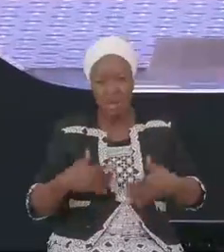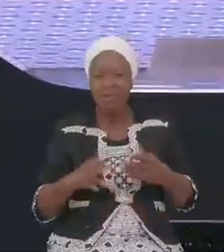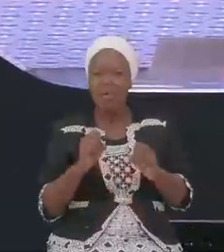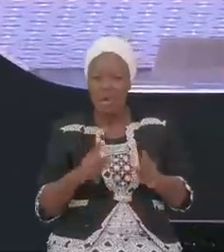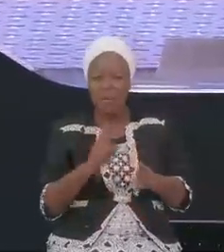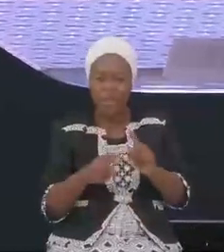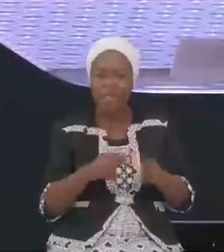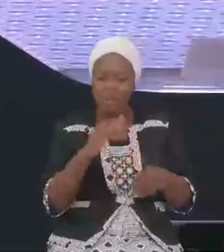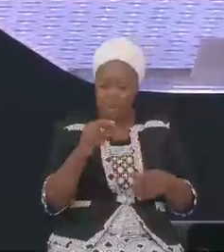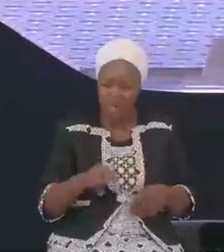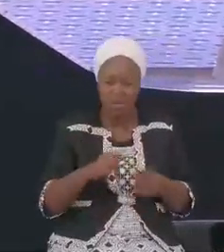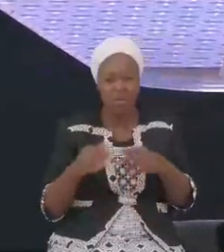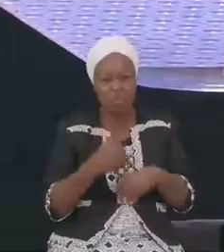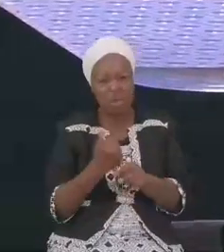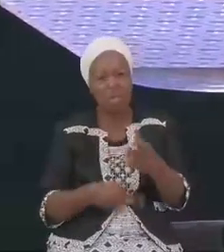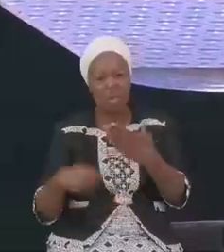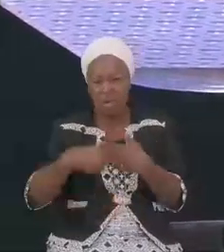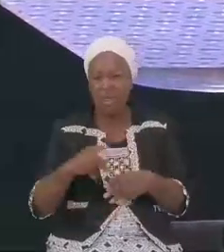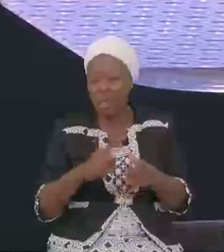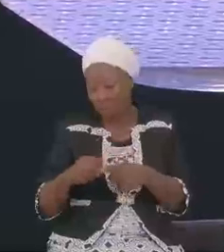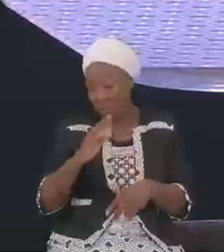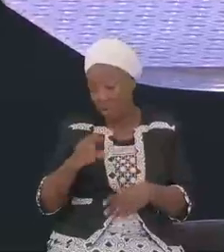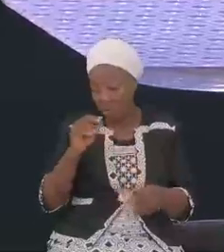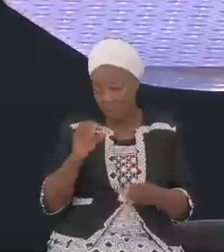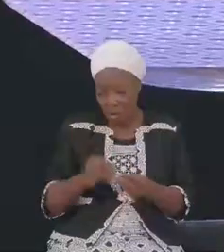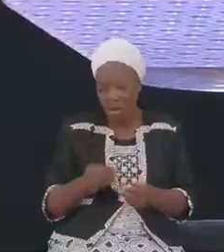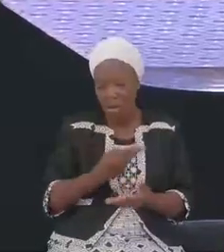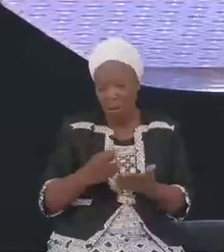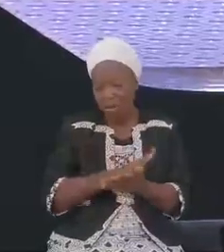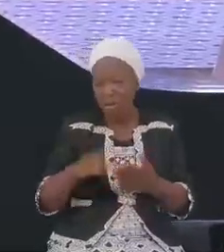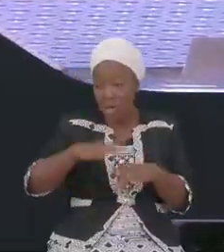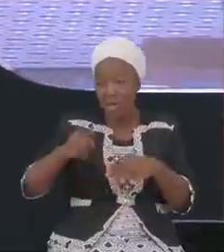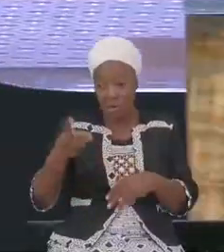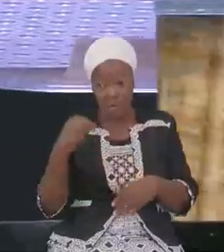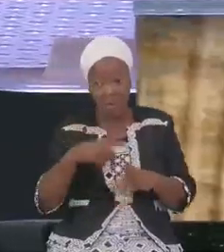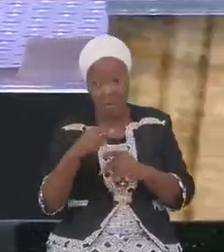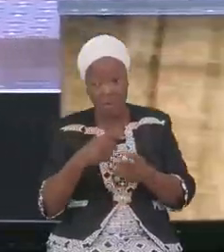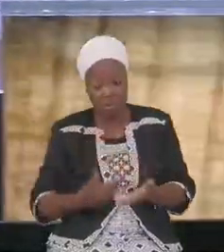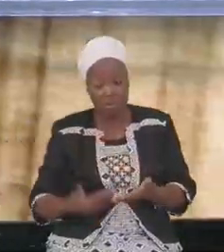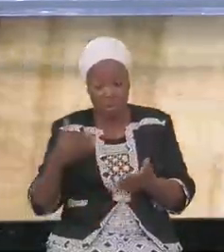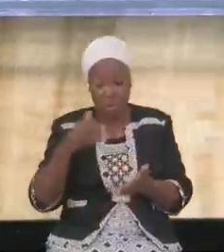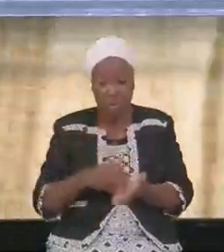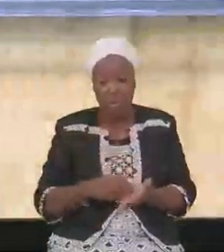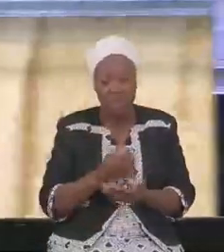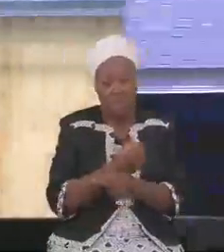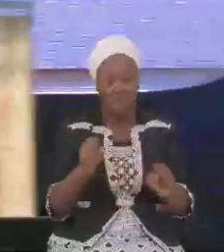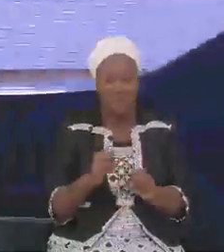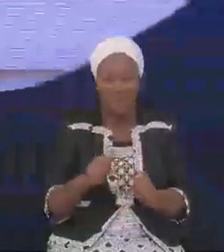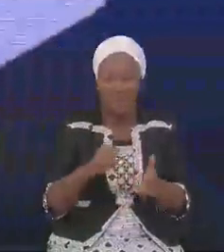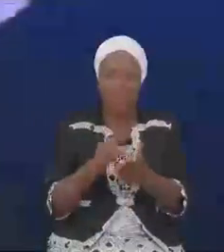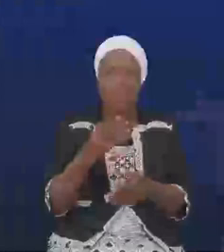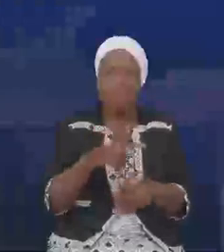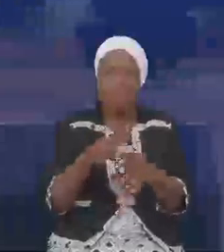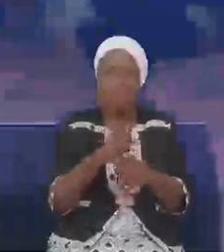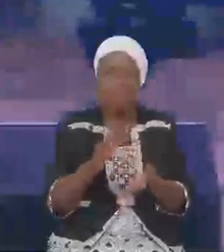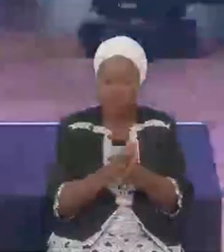juste que tu ne l'étais lorsque tu étais né de nouveau? Lorsque tu étais né de nouveau, c'était ta passion de corriger tous